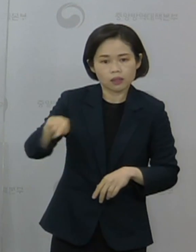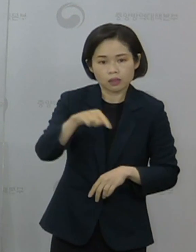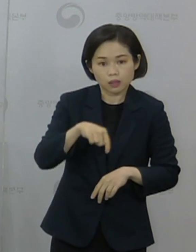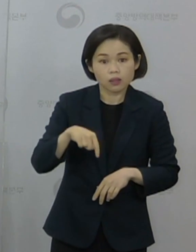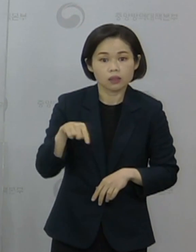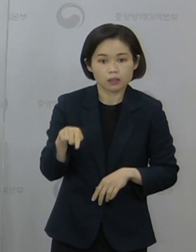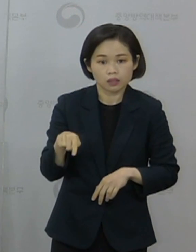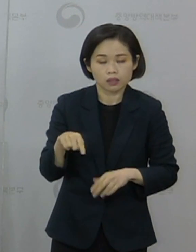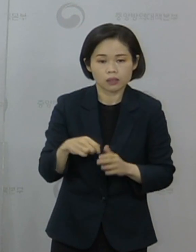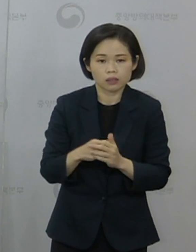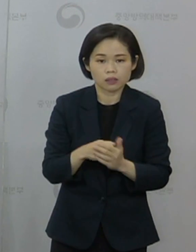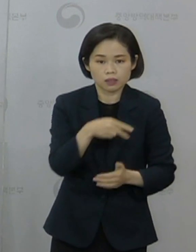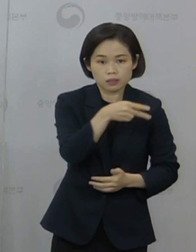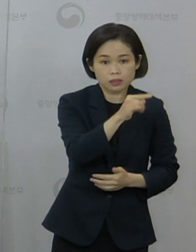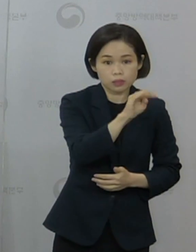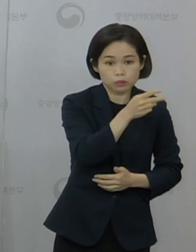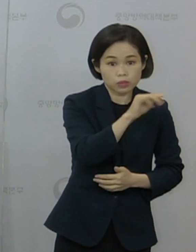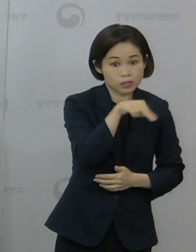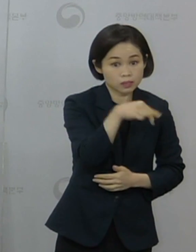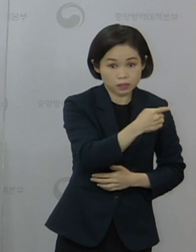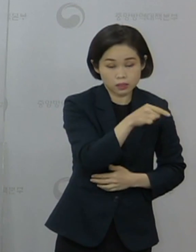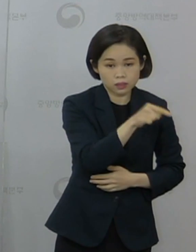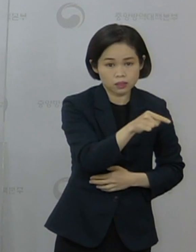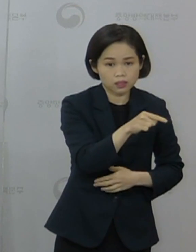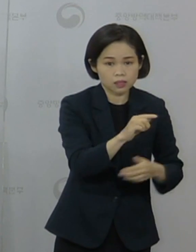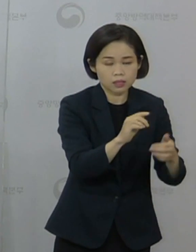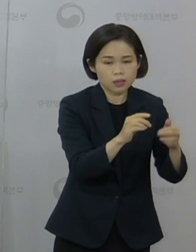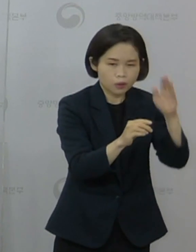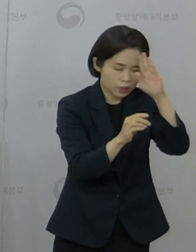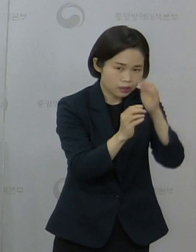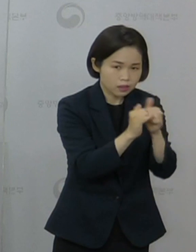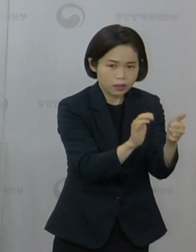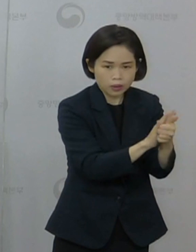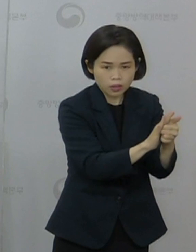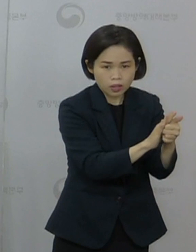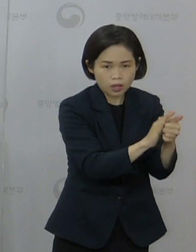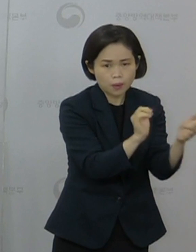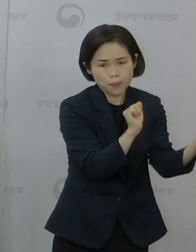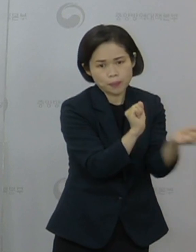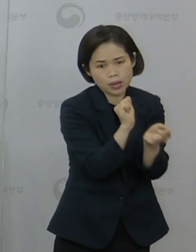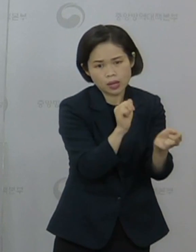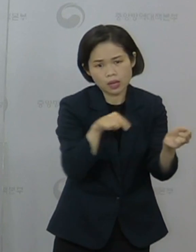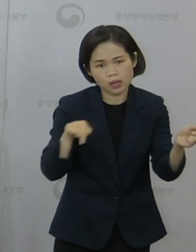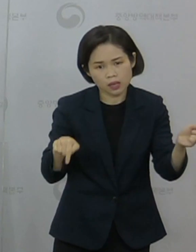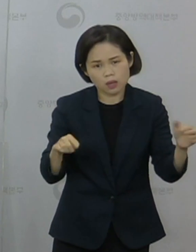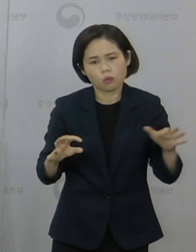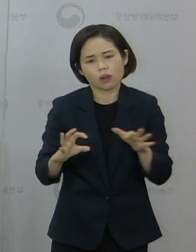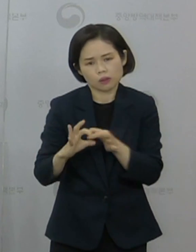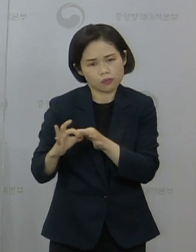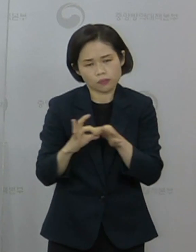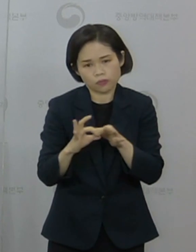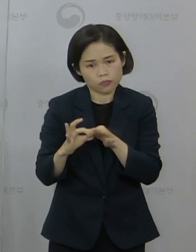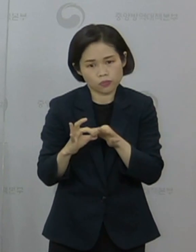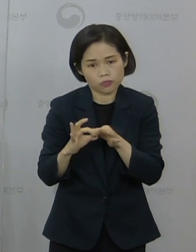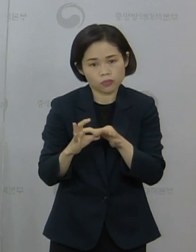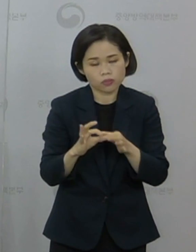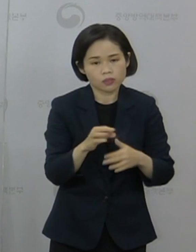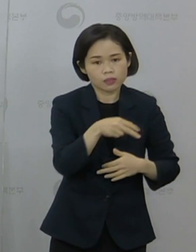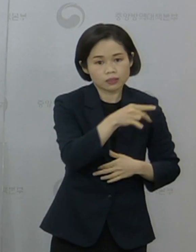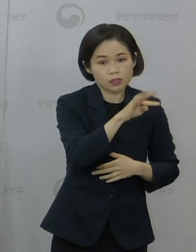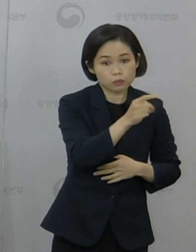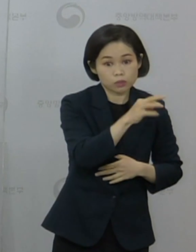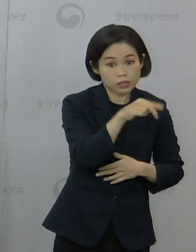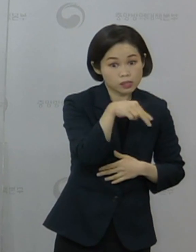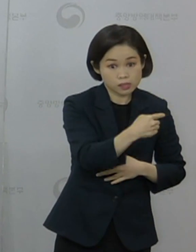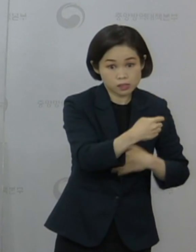부분이 세브란스병원에 간병 하는 과정에서 감염된 걸로 추정이 되어서 세브란스 병원과